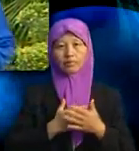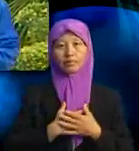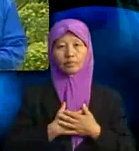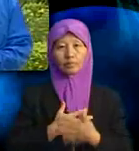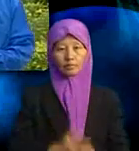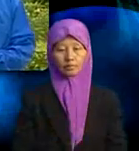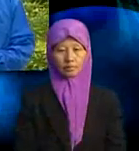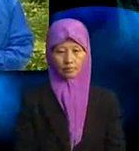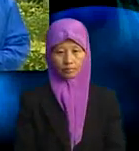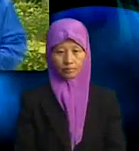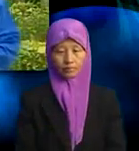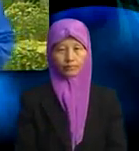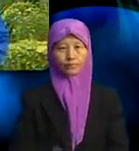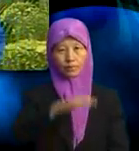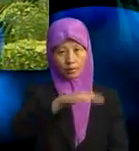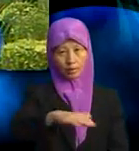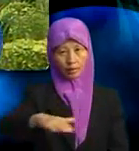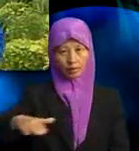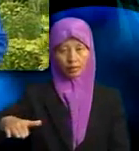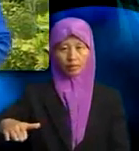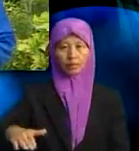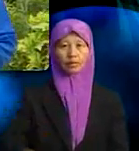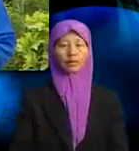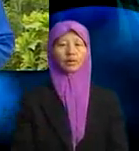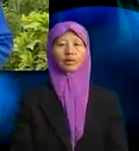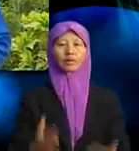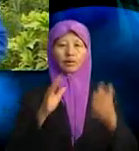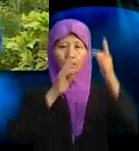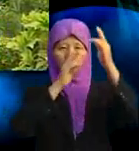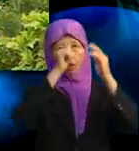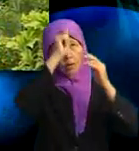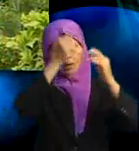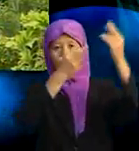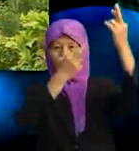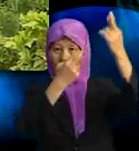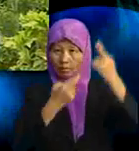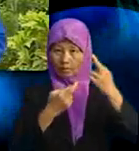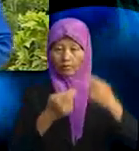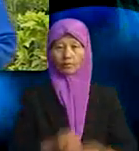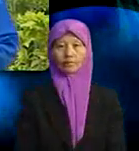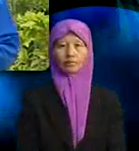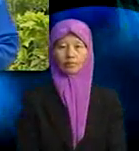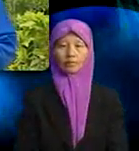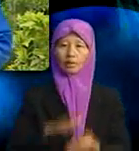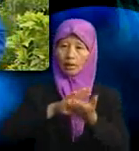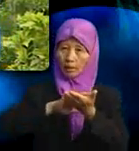Assalamualaikum warahmatullahi wabarakatuh. Adik-adik, muslimin muslimat, penonton yang dirahmati